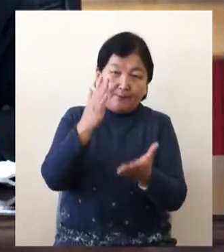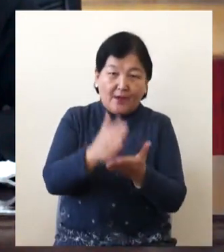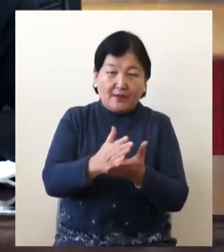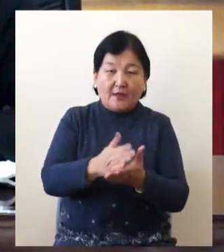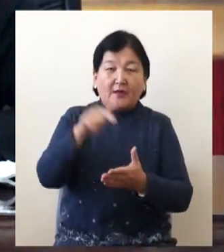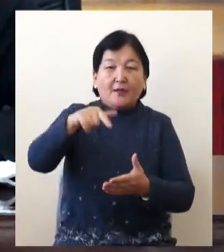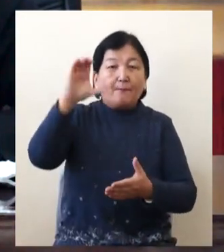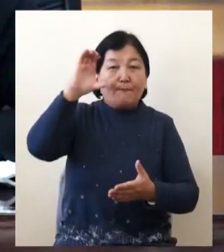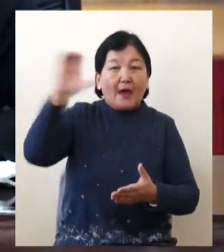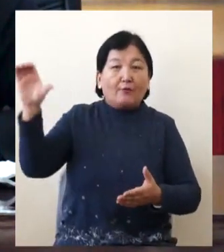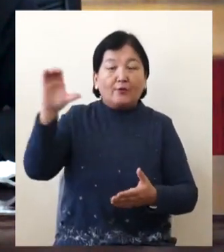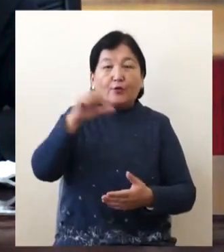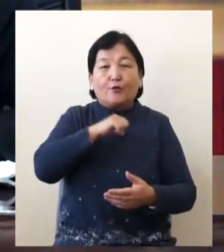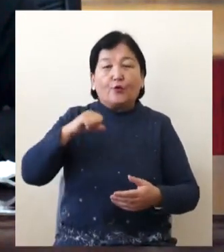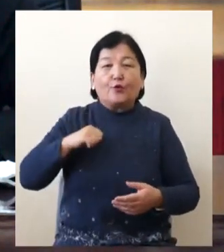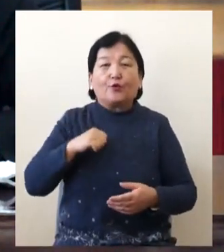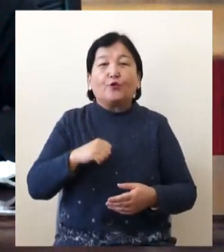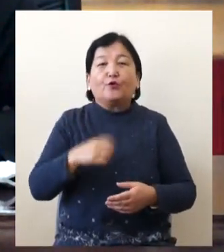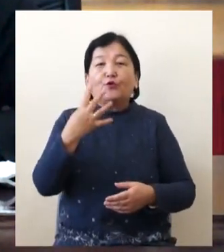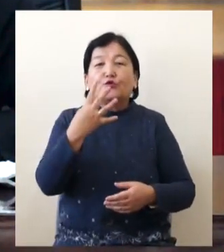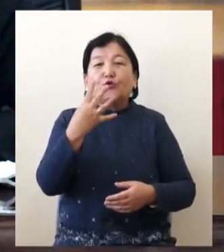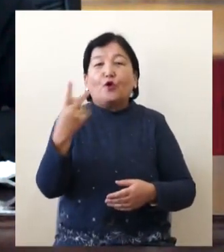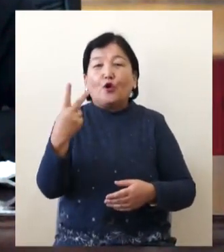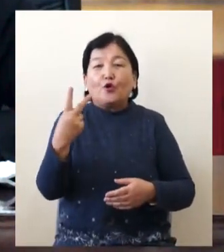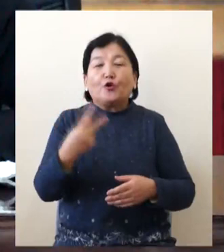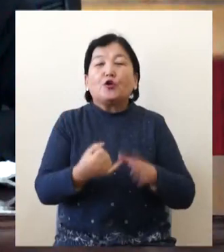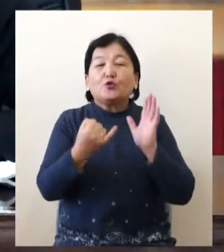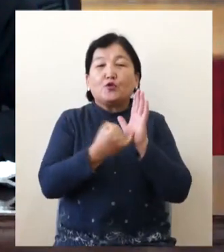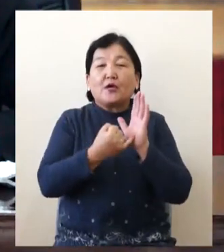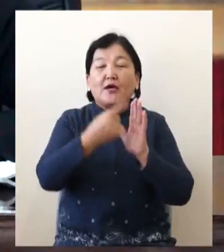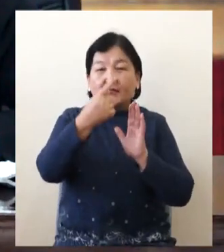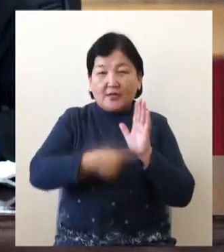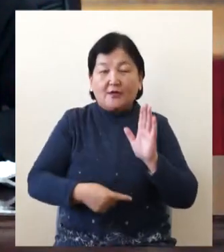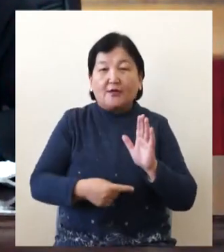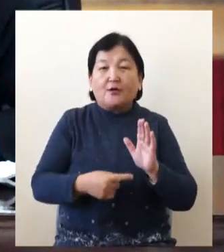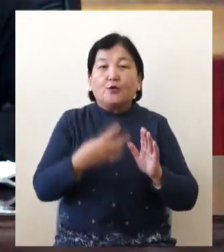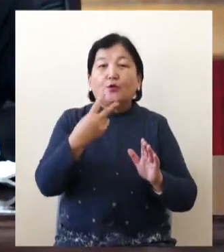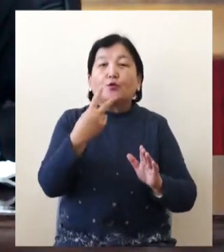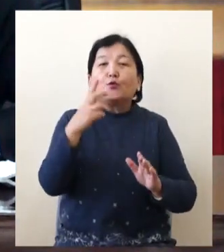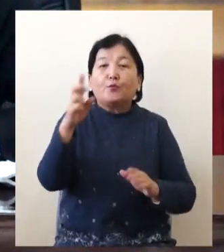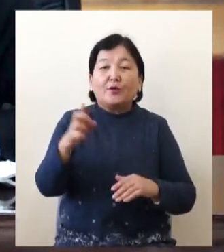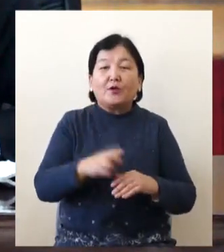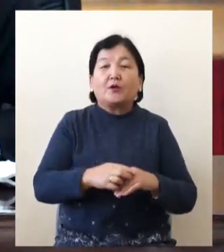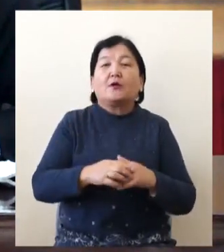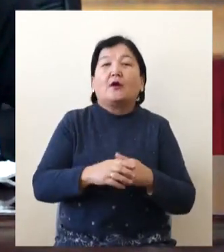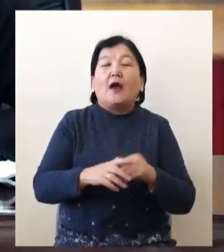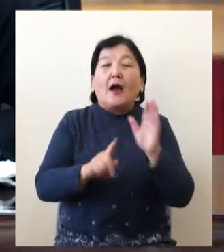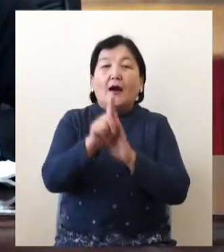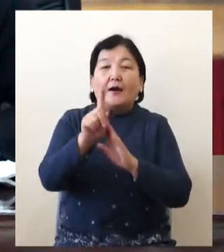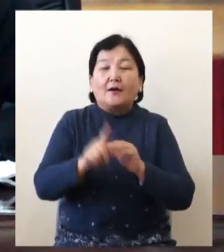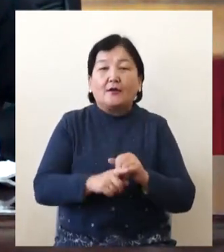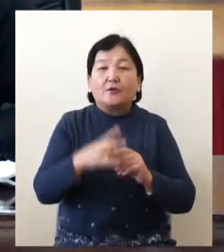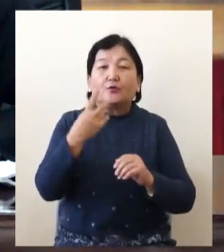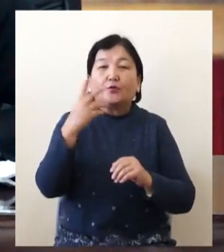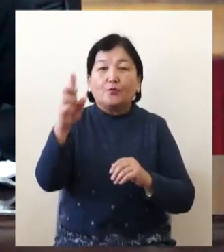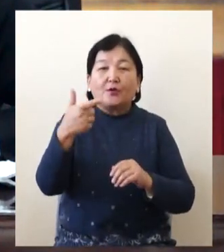Энэ байгууллага өөрөө 45 оны 6 сарын 26-нд Нүүбийн UN Charter буюу анх Нүүбийн